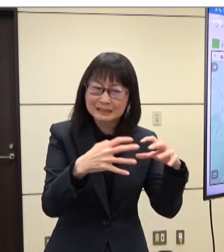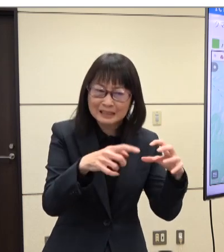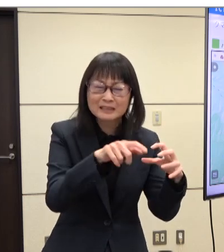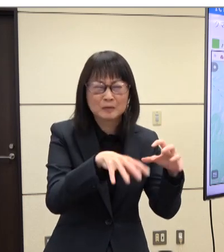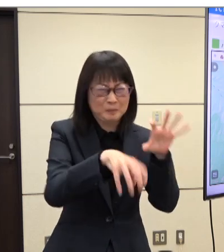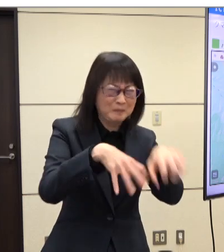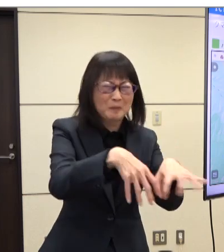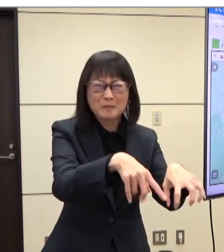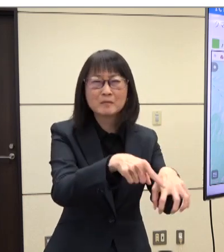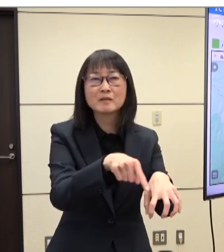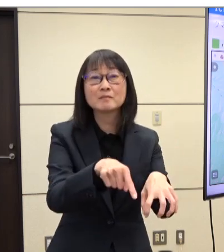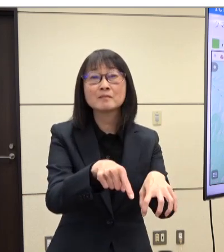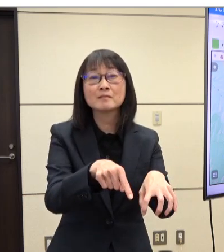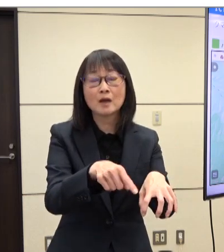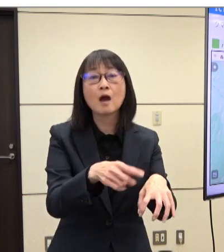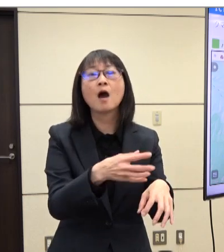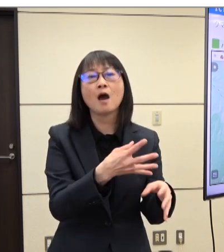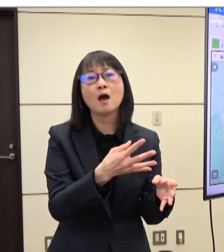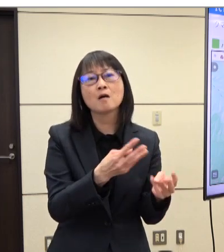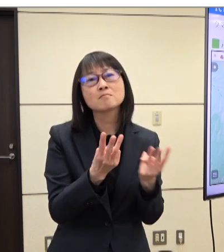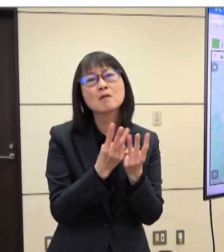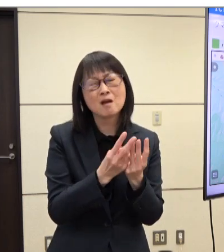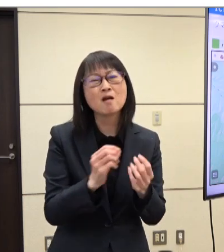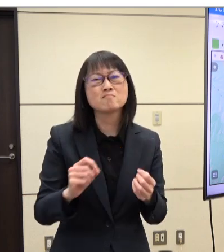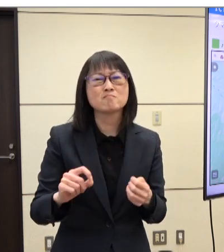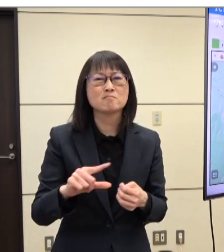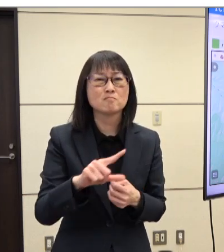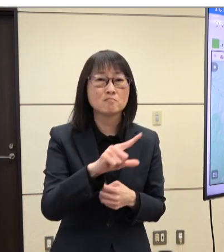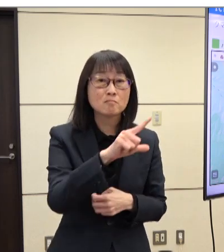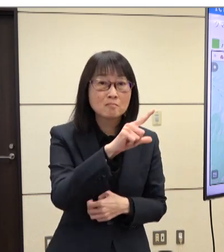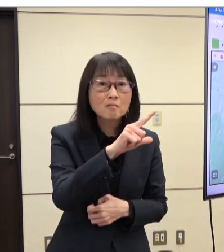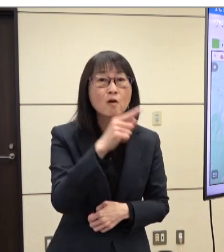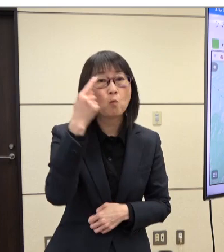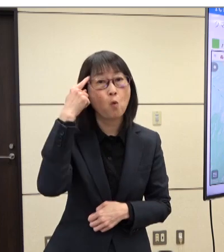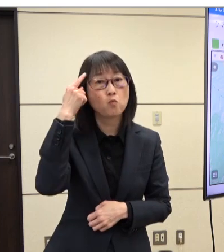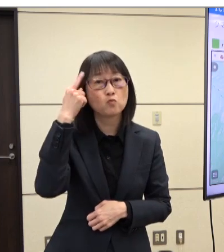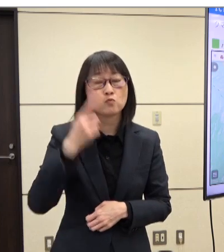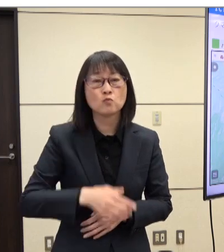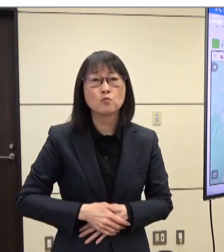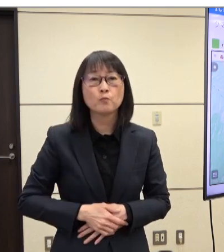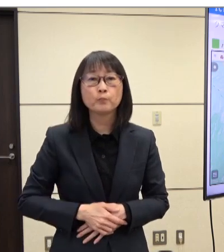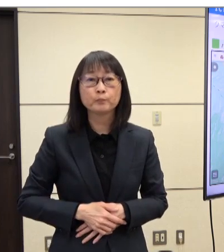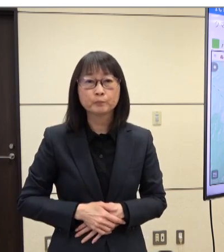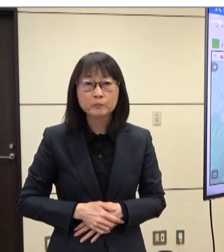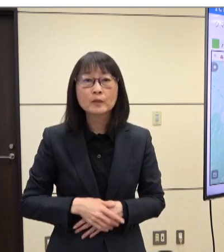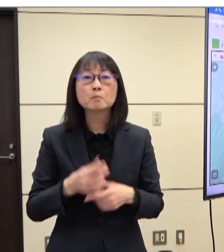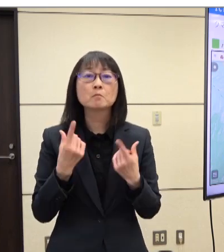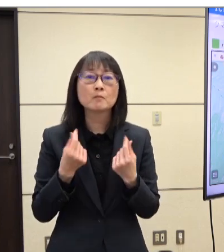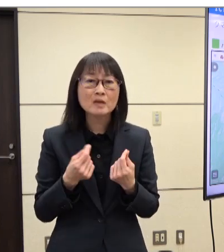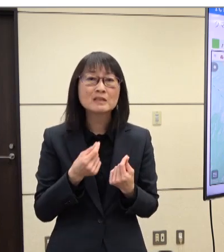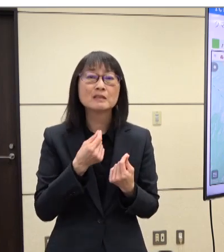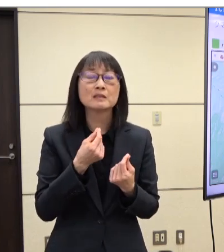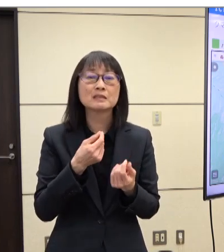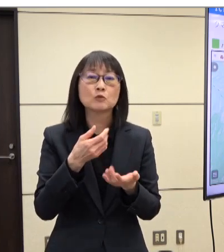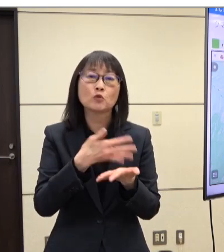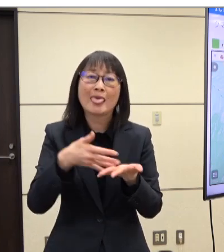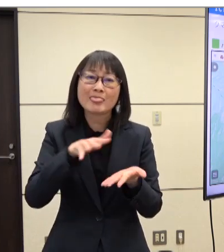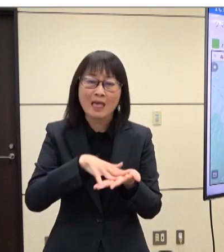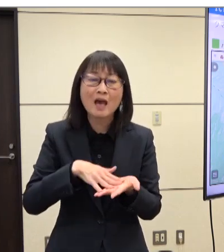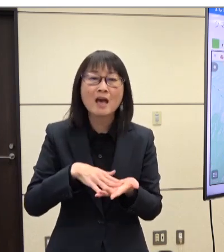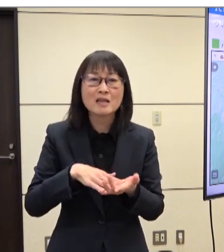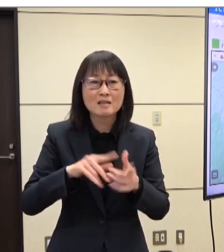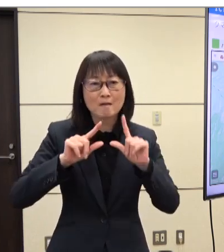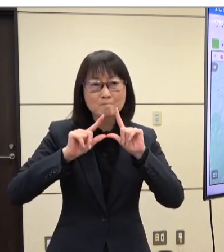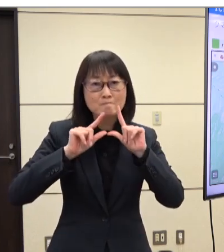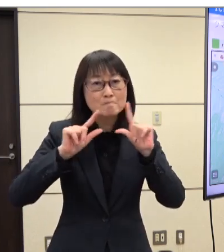にはですね、やっぱりどういう地域でなってるかとか、そういうのをやっぱりデータベース化して見える化しなきゃいけないわけです。で、